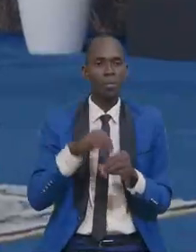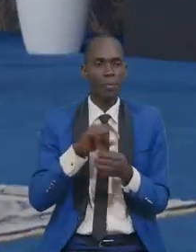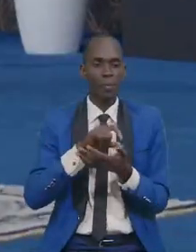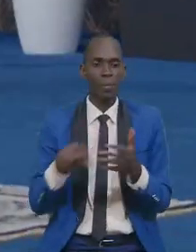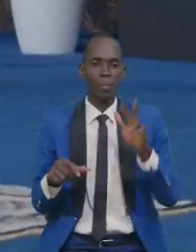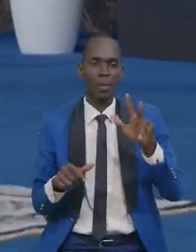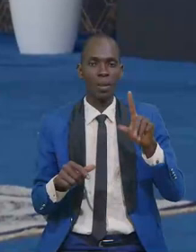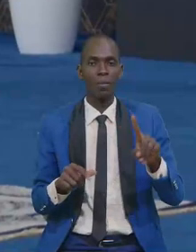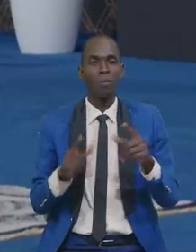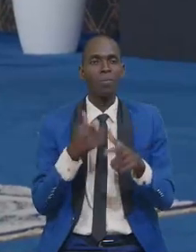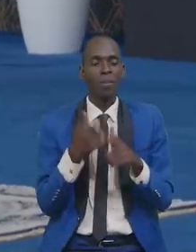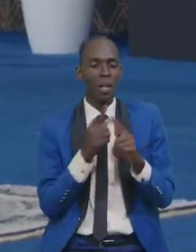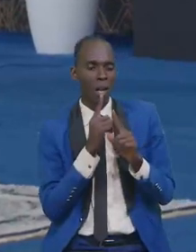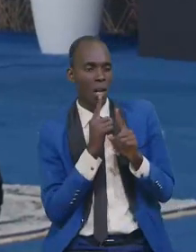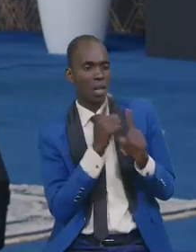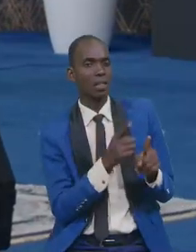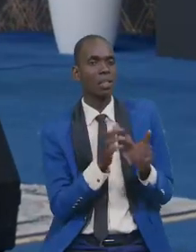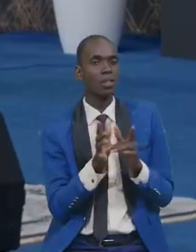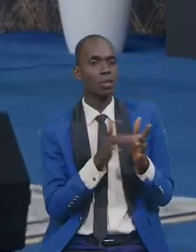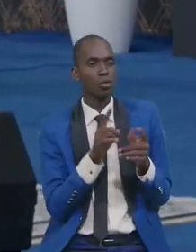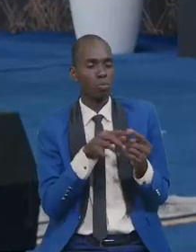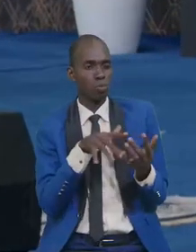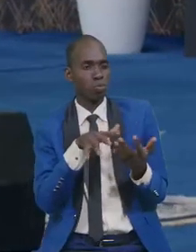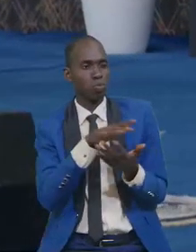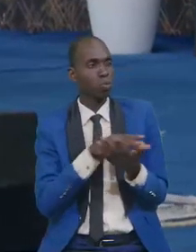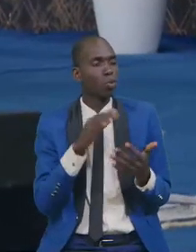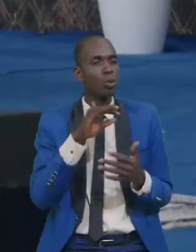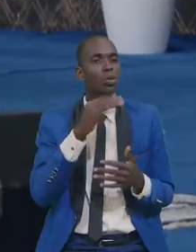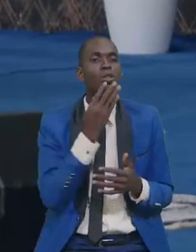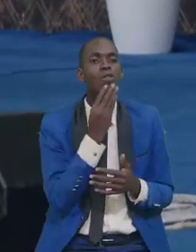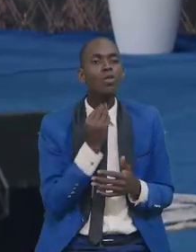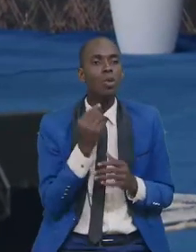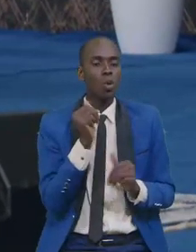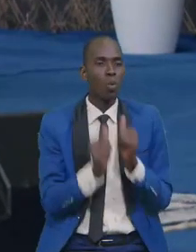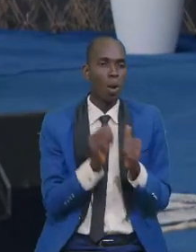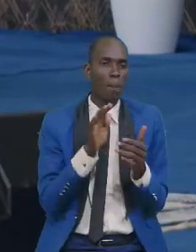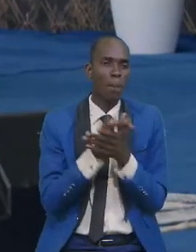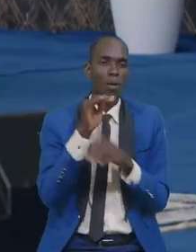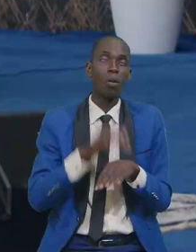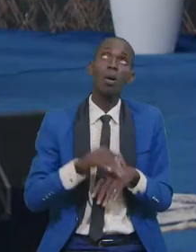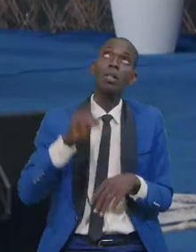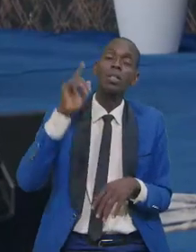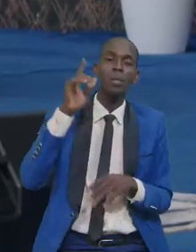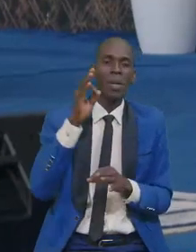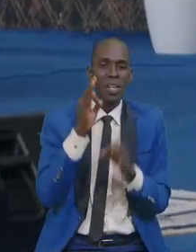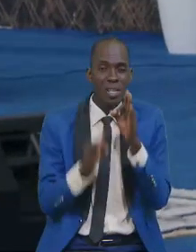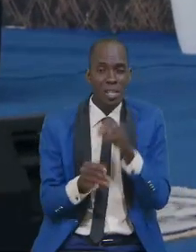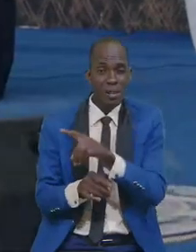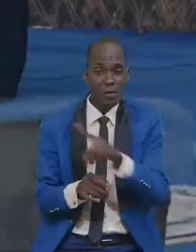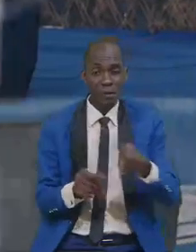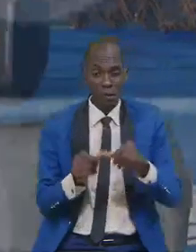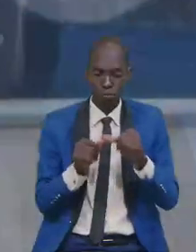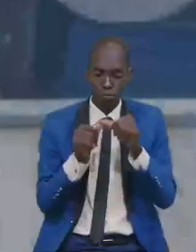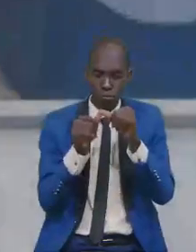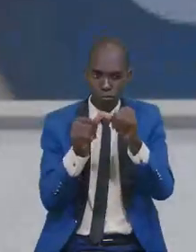de Jean 8. Alors Jésus dit aux Juifs qui avaient cru en lui, si vous demeurez dans